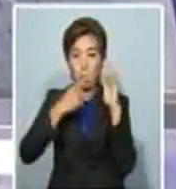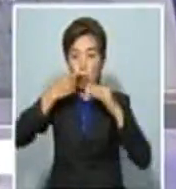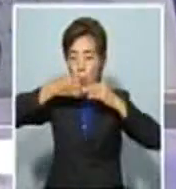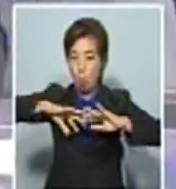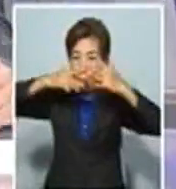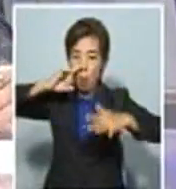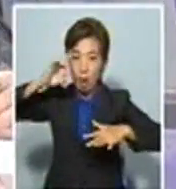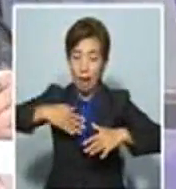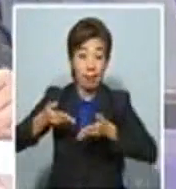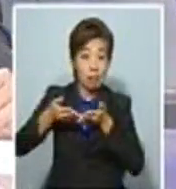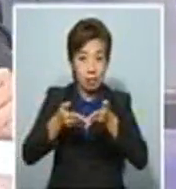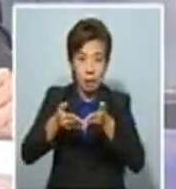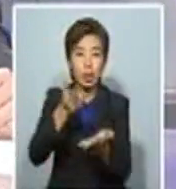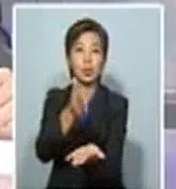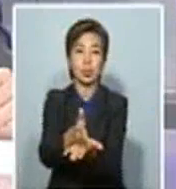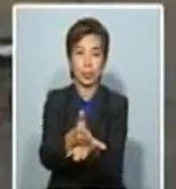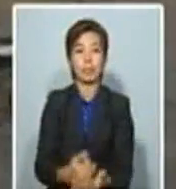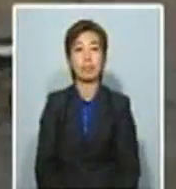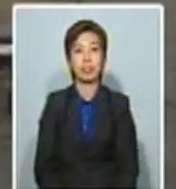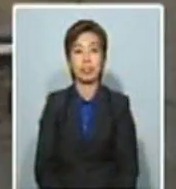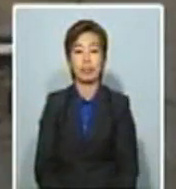ยู่ชาวประมงต้องหยุดการออกเรืออีกครั้งครับ